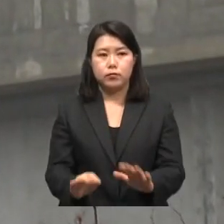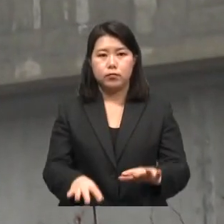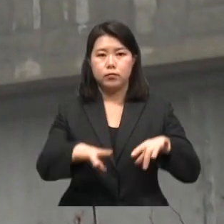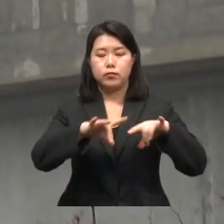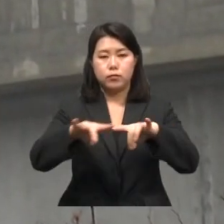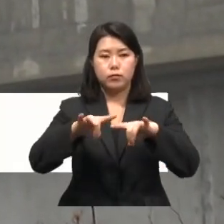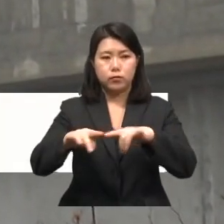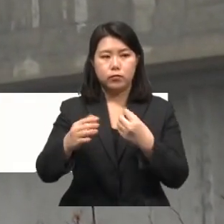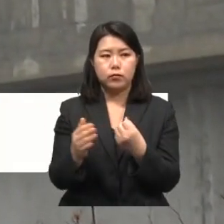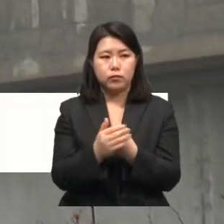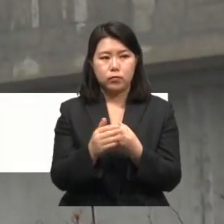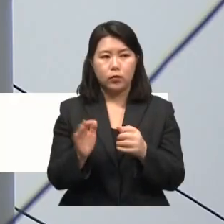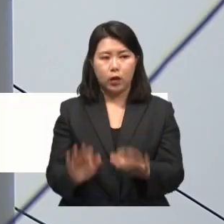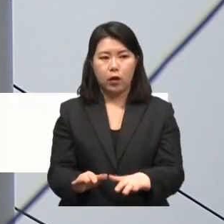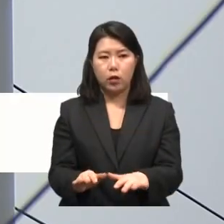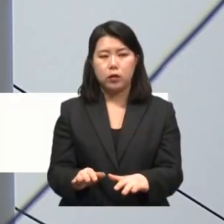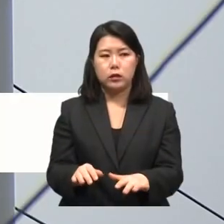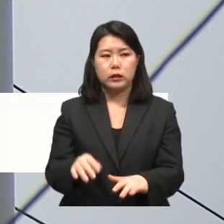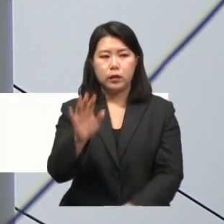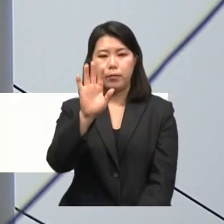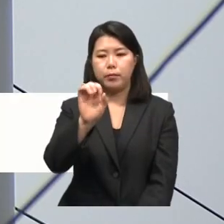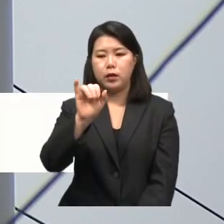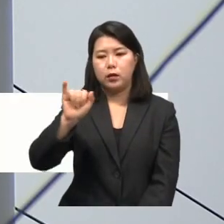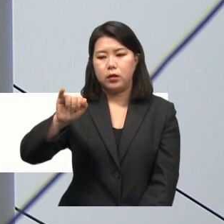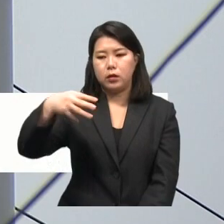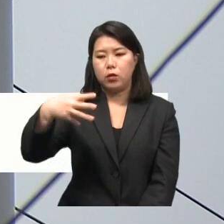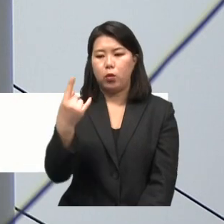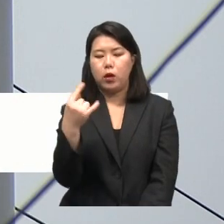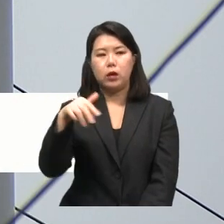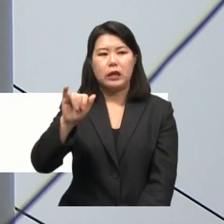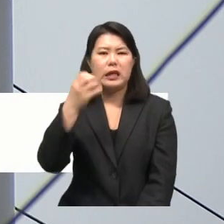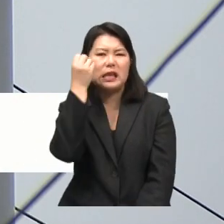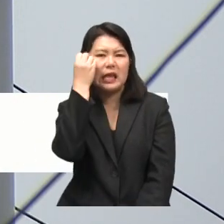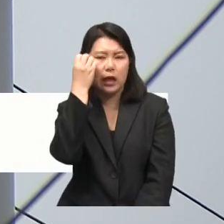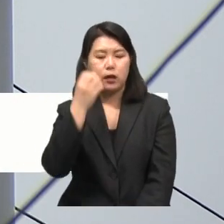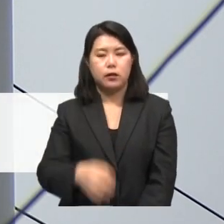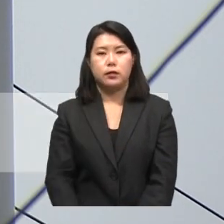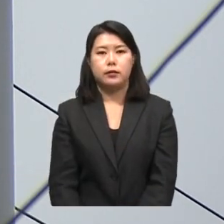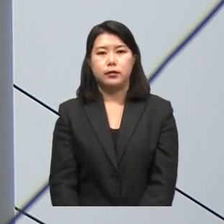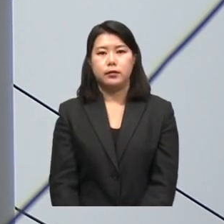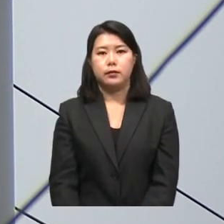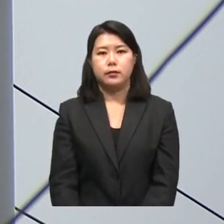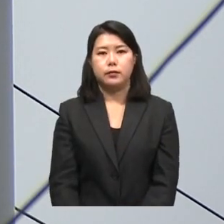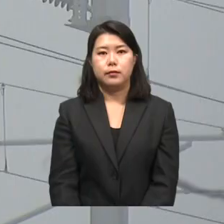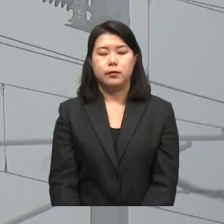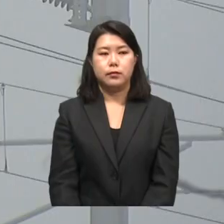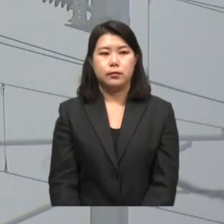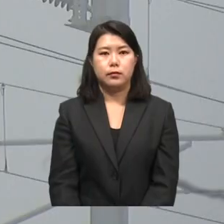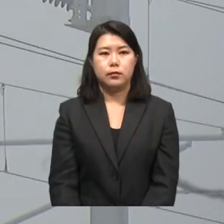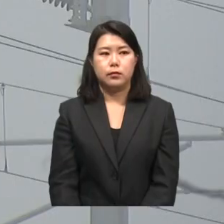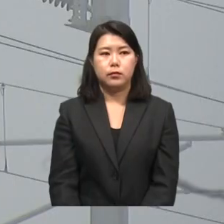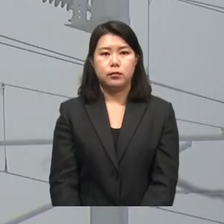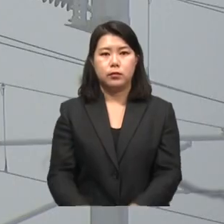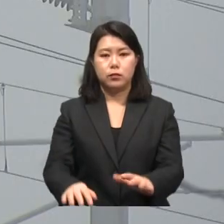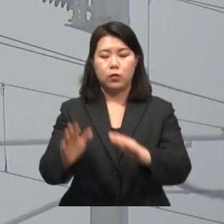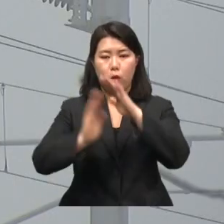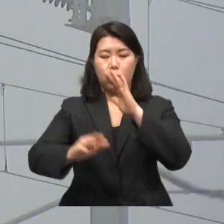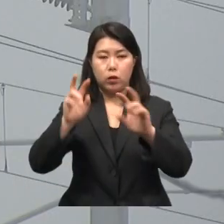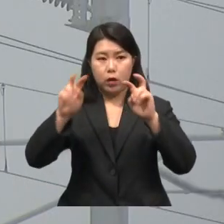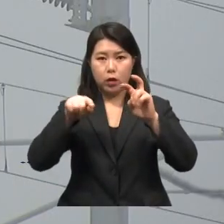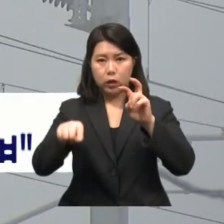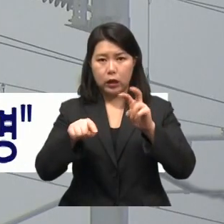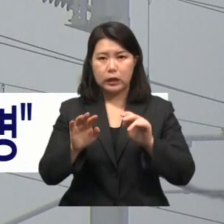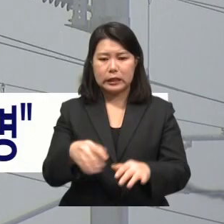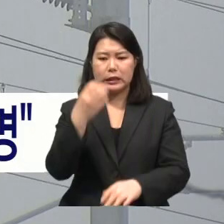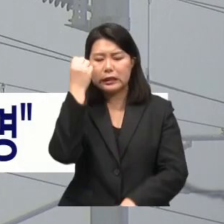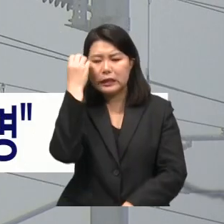전동차에서 나오는 강한 고주파로 필열기가 손상됐을 가능성도 제기하고 있습니다. 공단 측은 아직 필열기 손상의